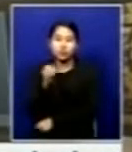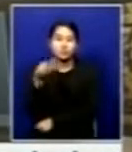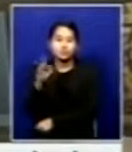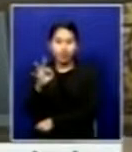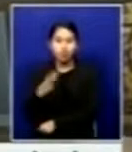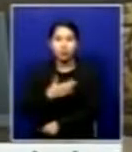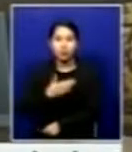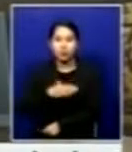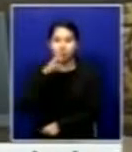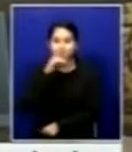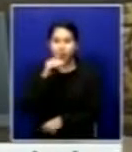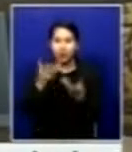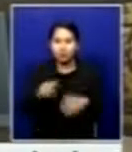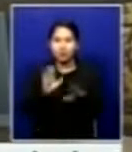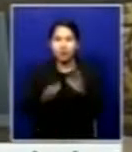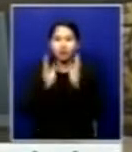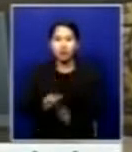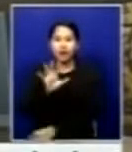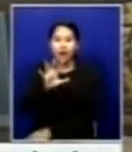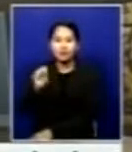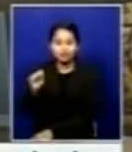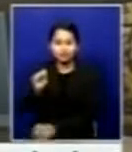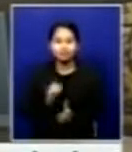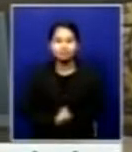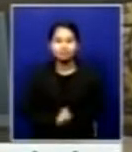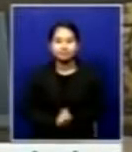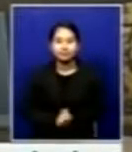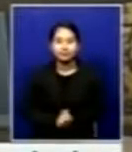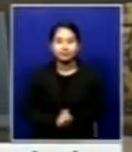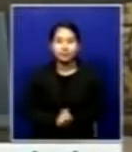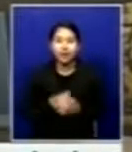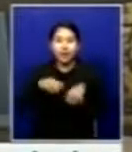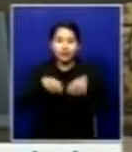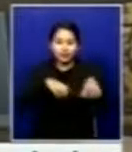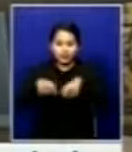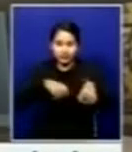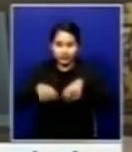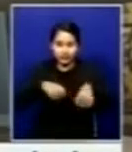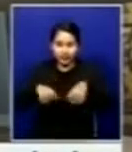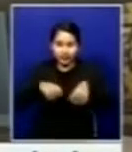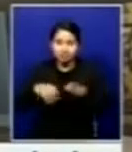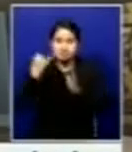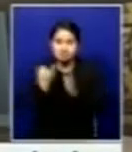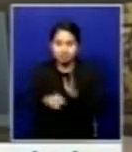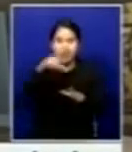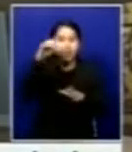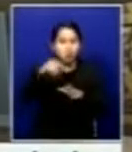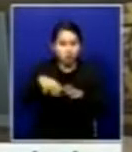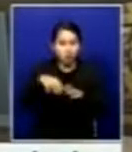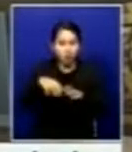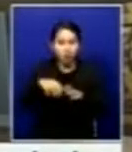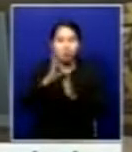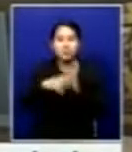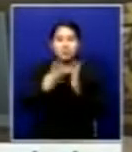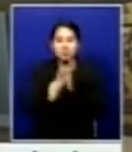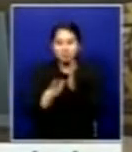วครับไม่เกิน 500,000 คนข้อที่2จากการบริหารการแก้ปัญหาที่ผิดพลาดบกพร่อง มาตรการตั้งแต่ต้นนะ